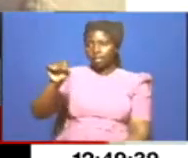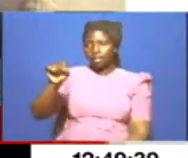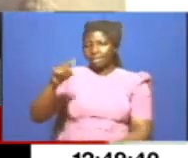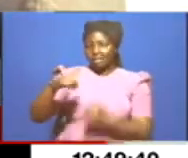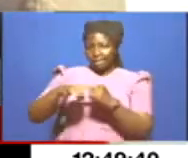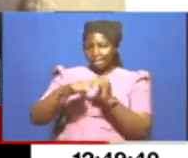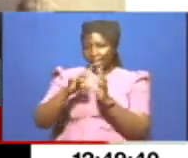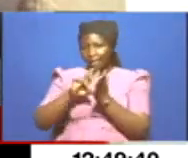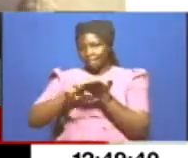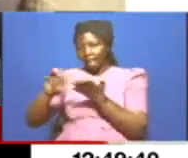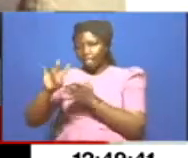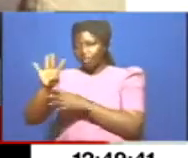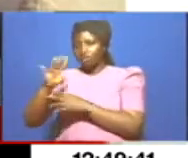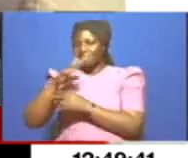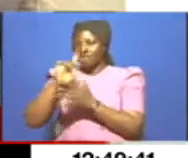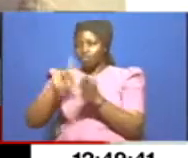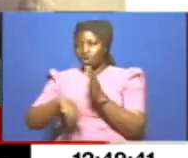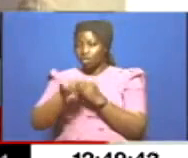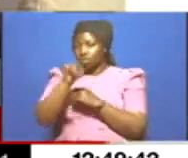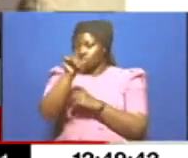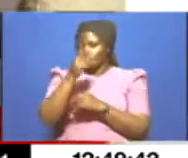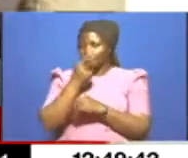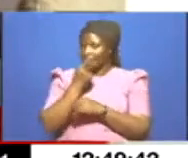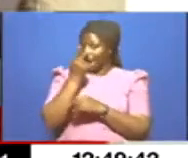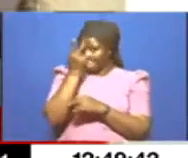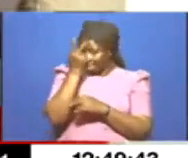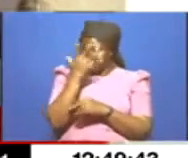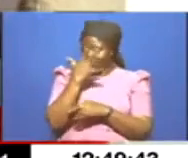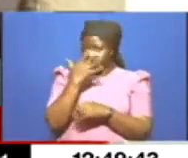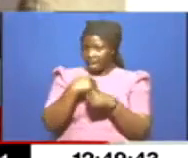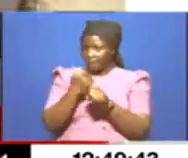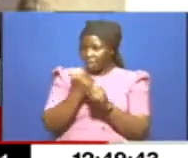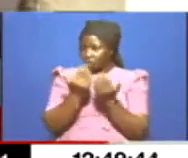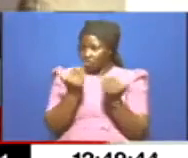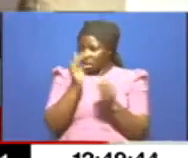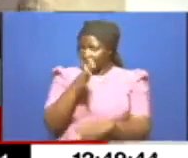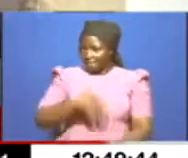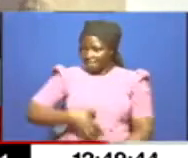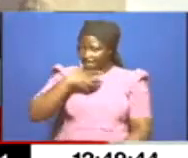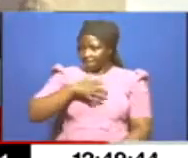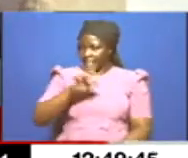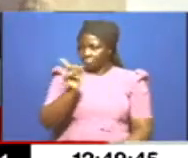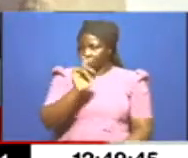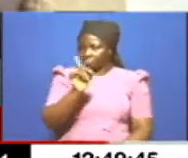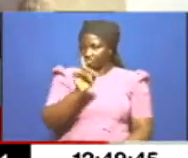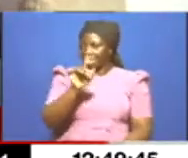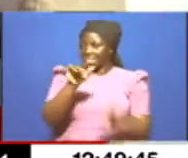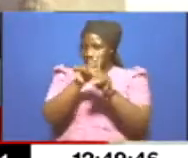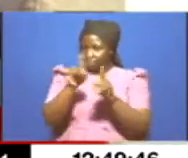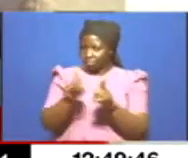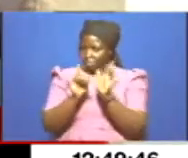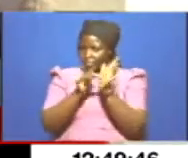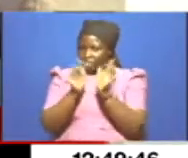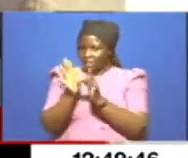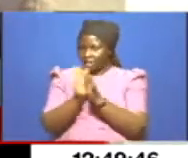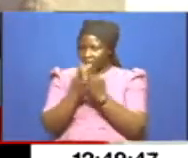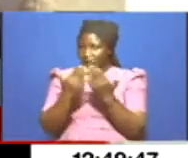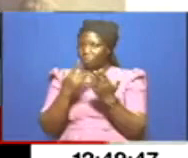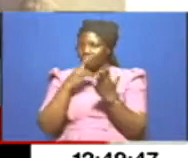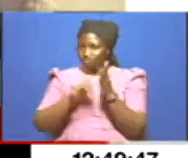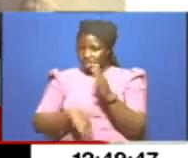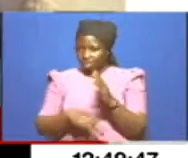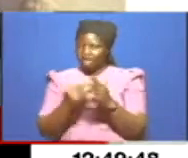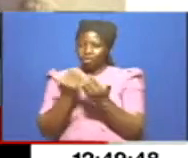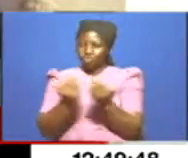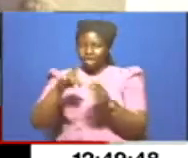nanyi wazazi msiwaudhi watoto wenu. Wakati Biblia hapo juu inasema watoto wamtii ama wawatii wazazi wao, pale